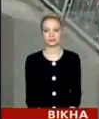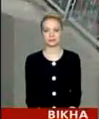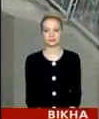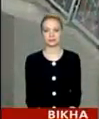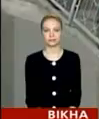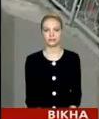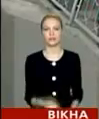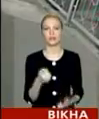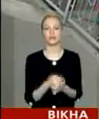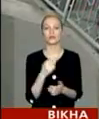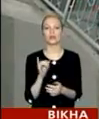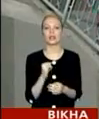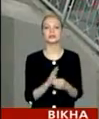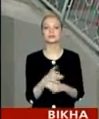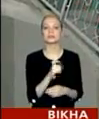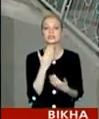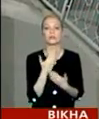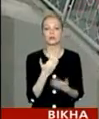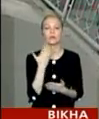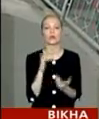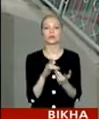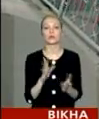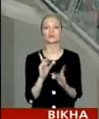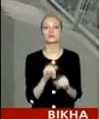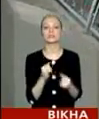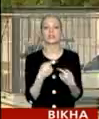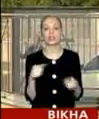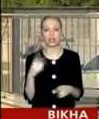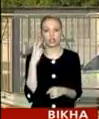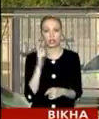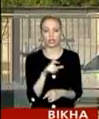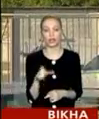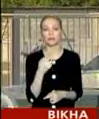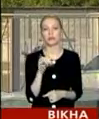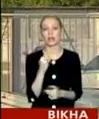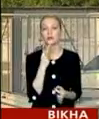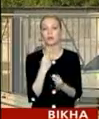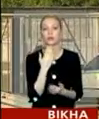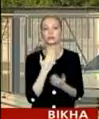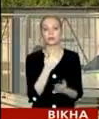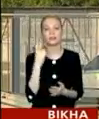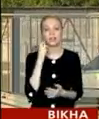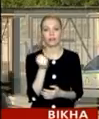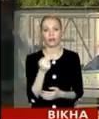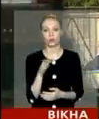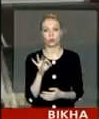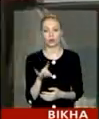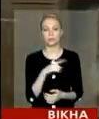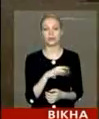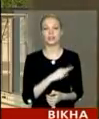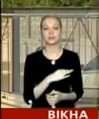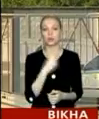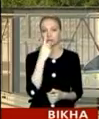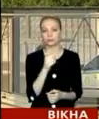Вікна звернулися до ДАІ із запитом, коли мостом їздитиме решта киян. ДАІ порадили спитати «Київавтодор». Інспектори